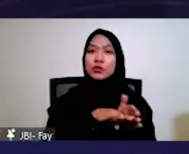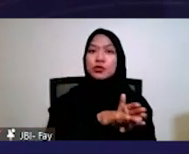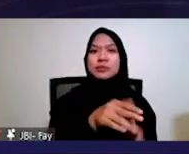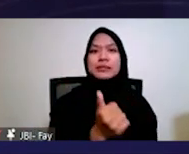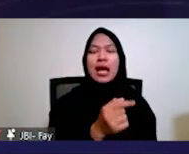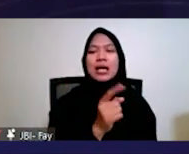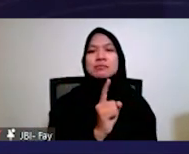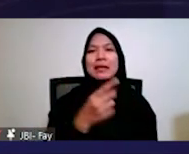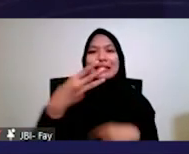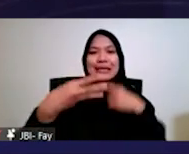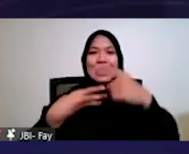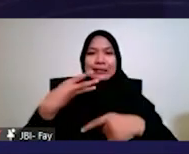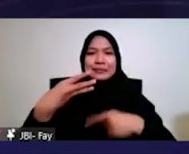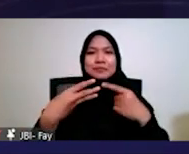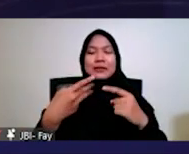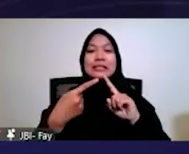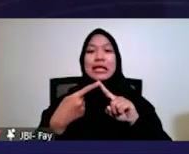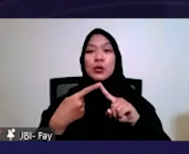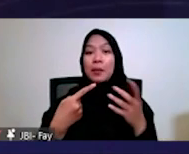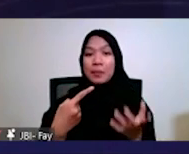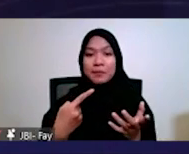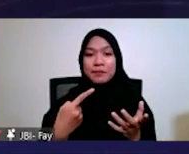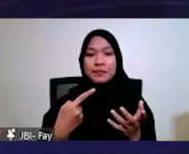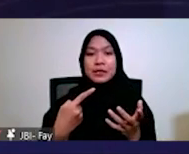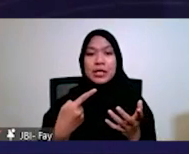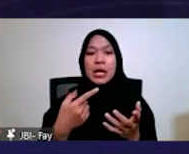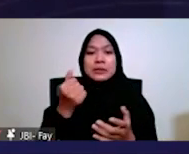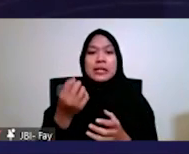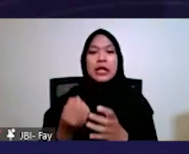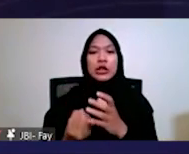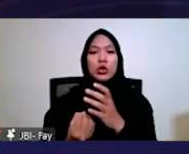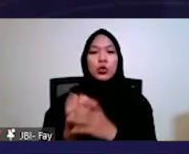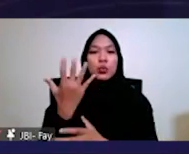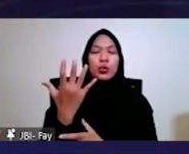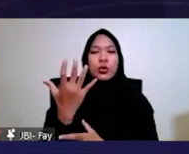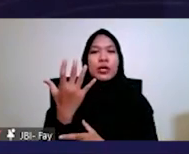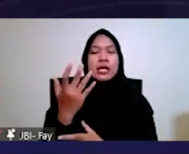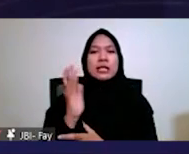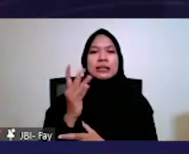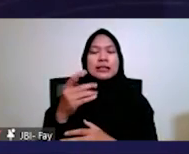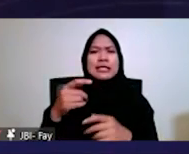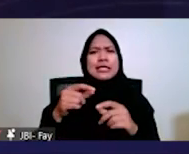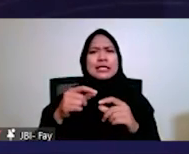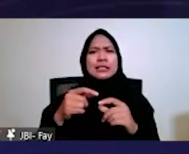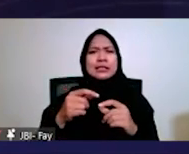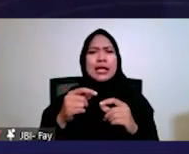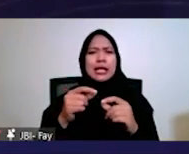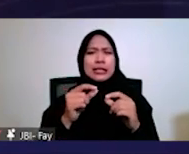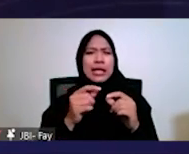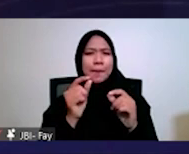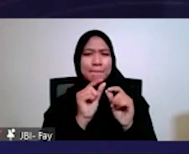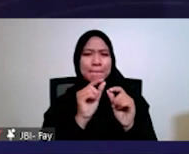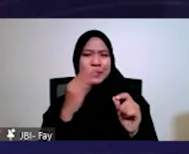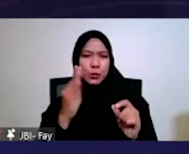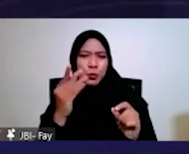tiga yang berpengaruh satu untuk bisa tumbuh tinggi terus digaris yang sulit hitam biru itu